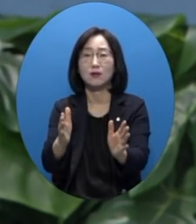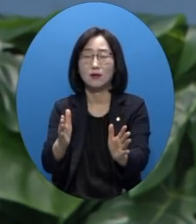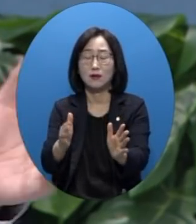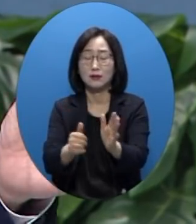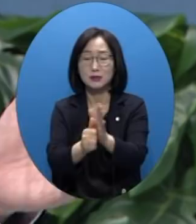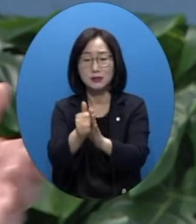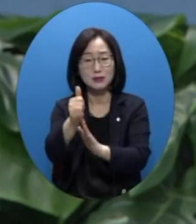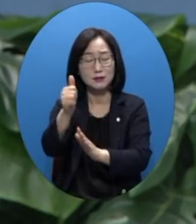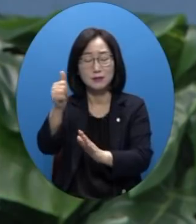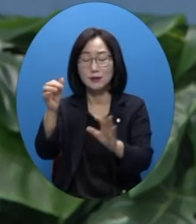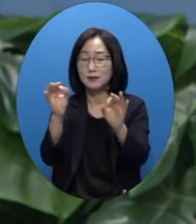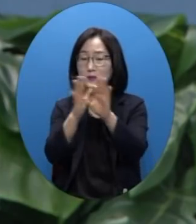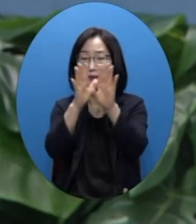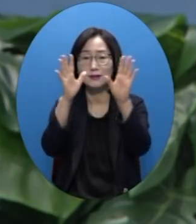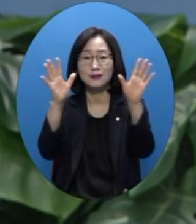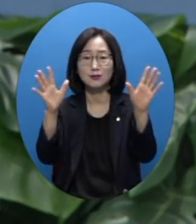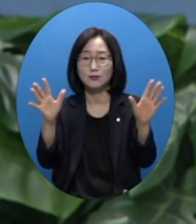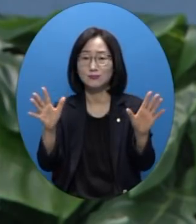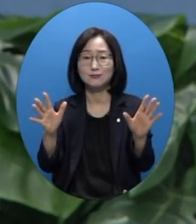희망도 사라지고